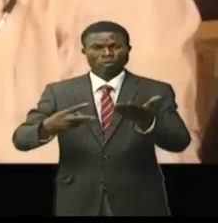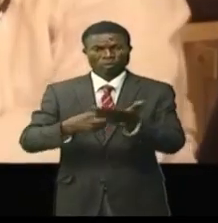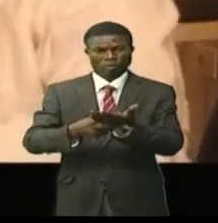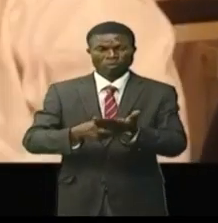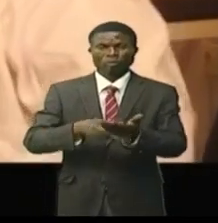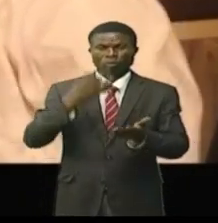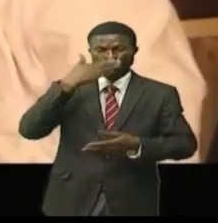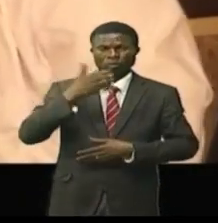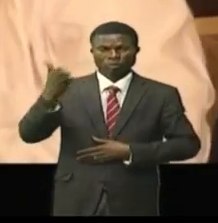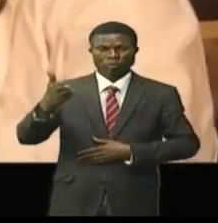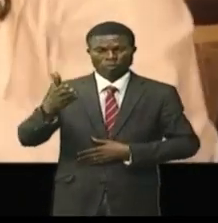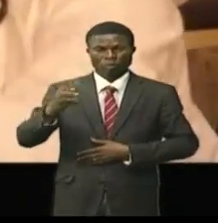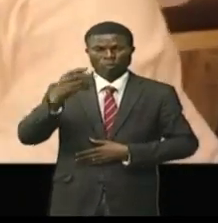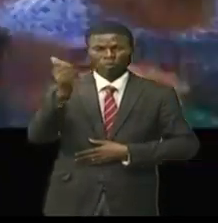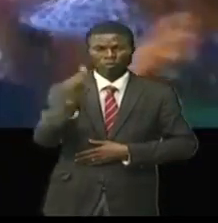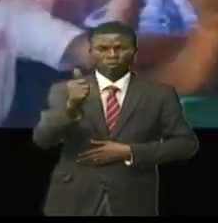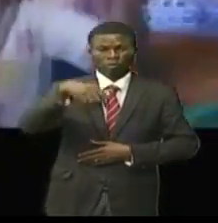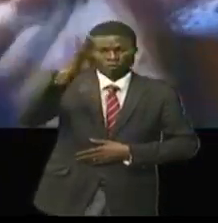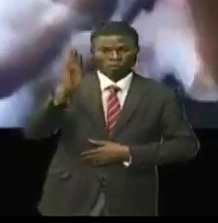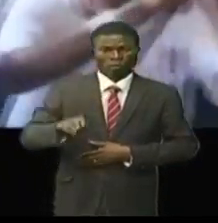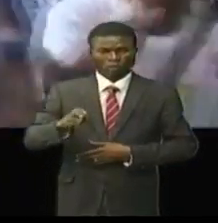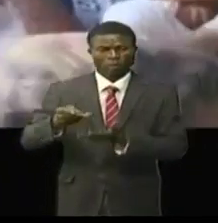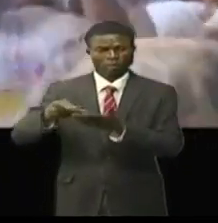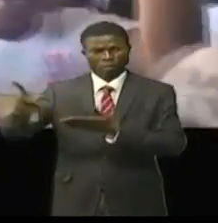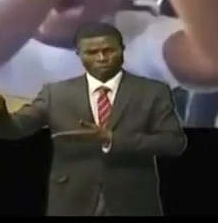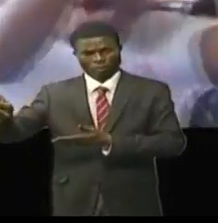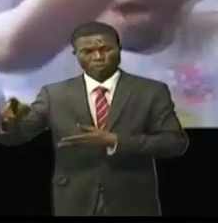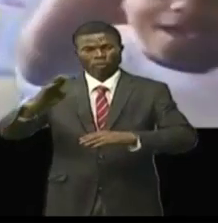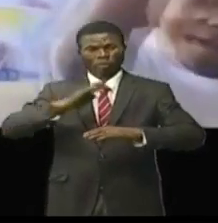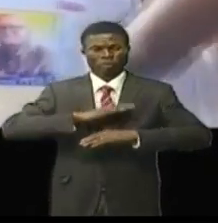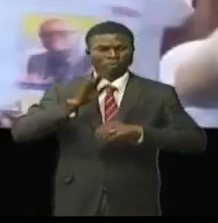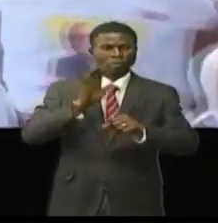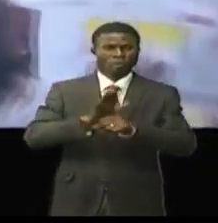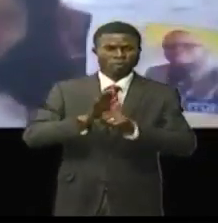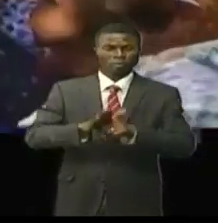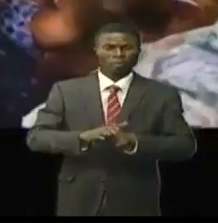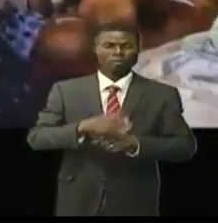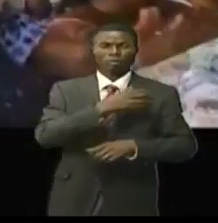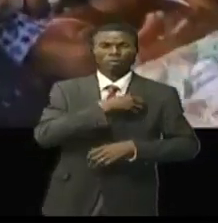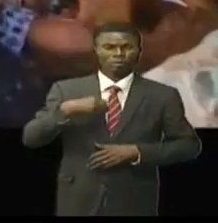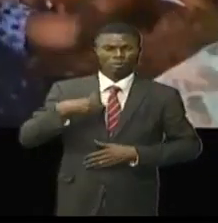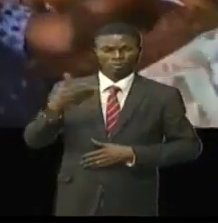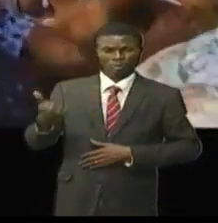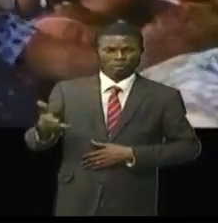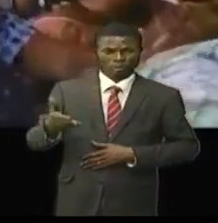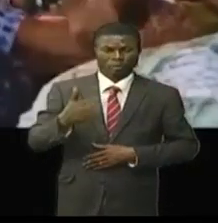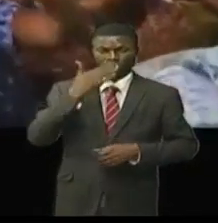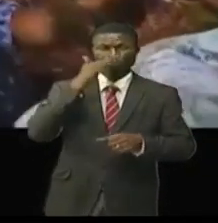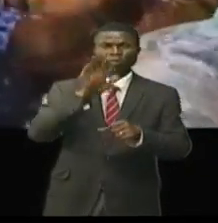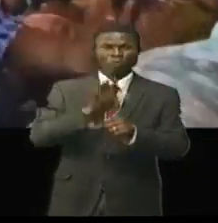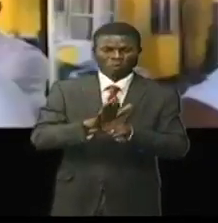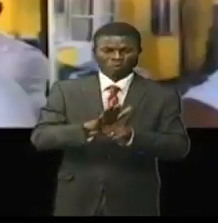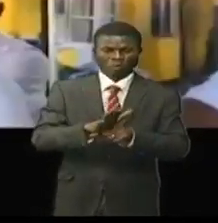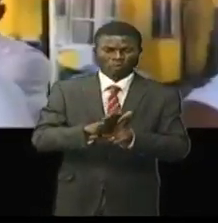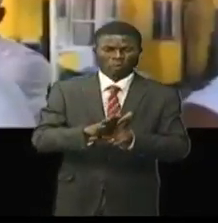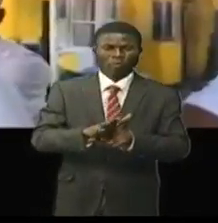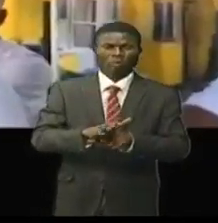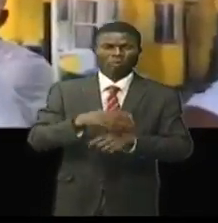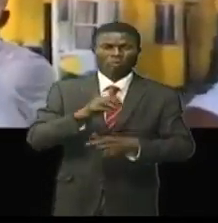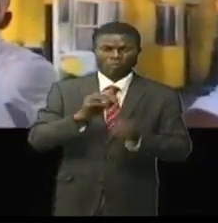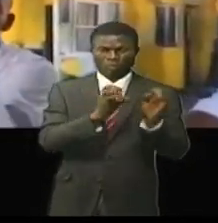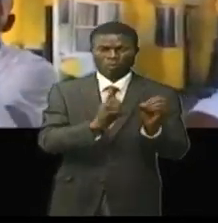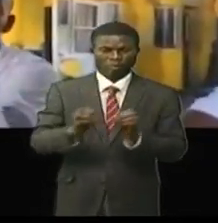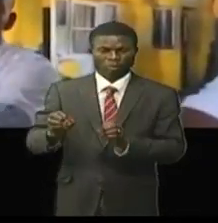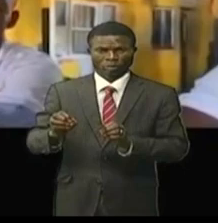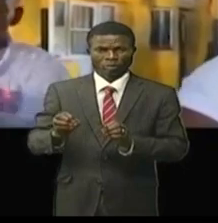commun accord, 10% chaque mois. Satisfaction totale des bénéficiaires. La promesse a été donc tenue